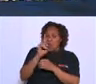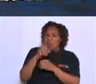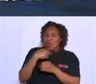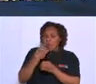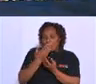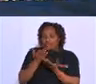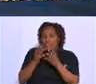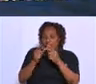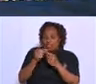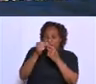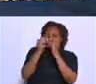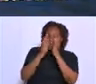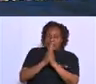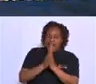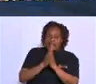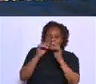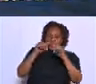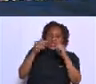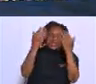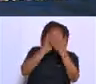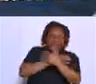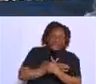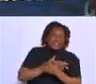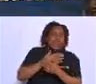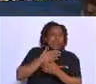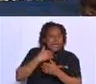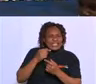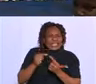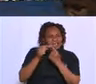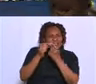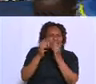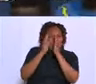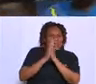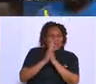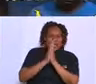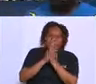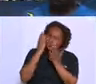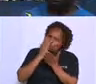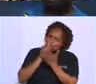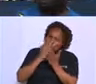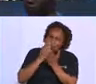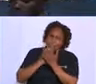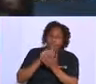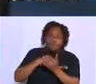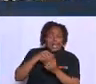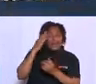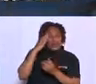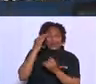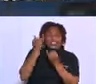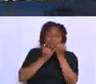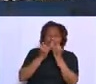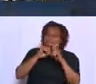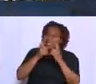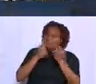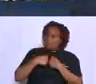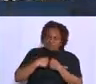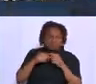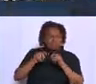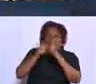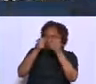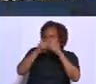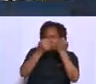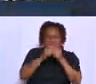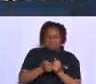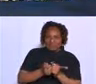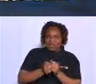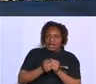maalum usiku wa leo, jioni ya leo, nahitaji maombi maalum kabisa. Nilijua Sabato lakini niliivunja. Nataka